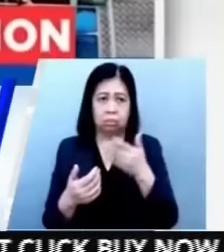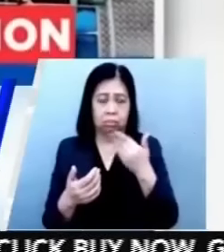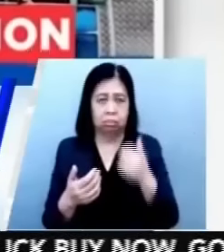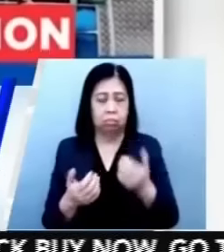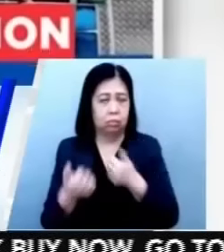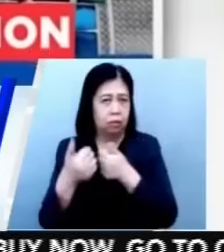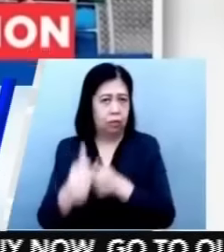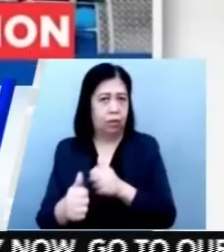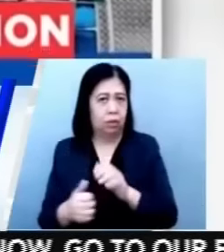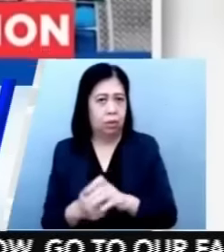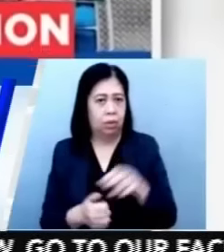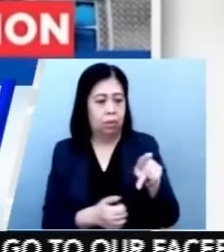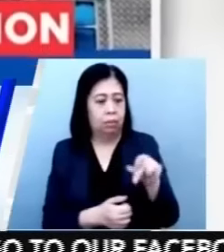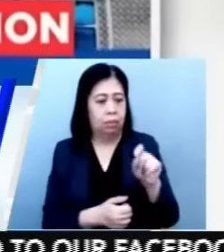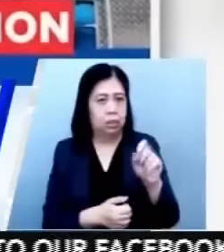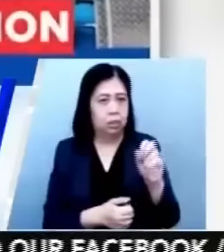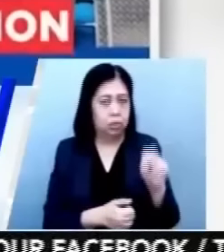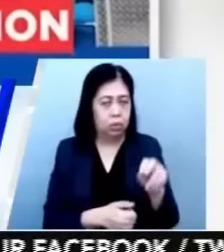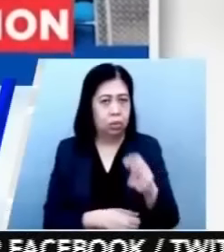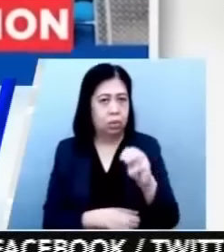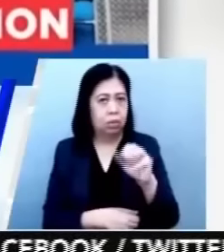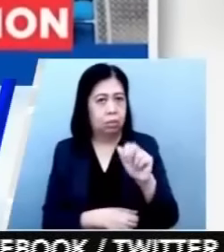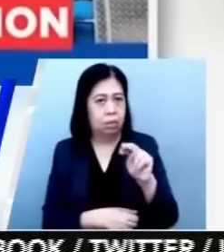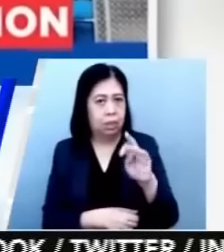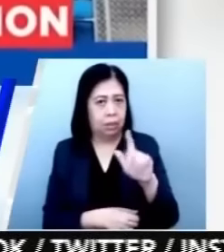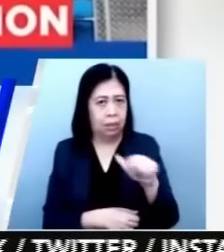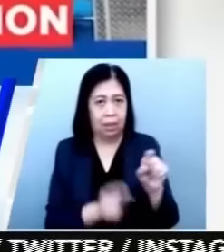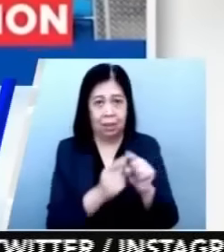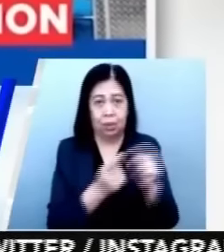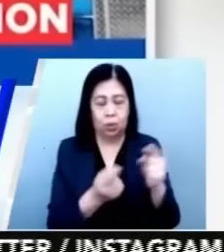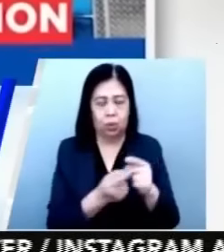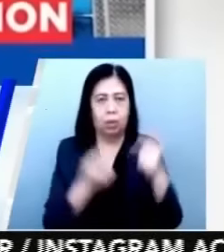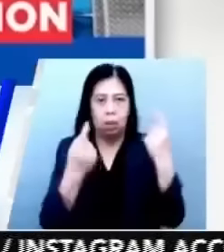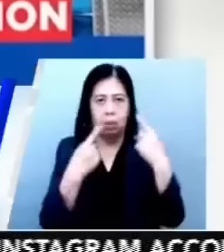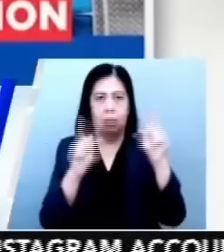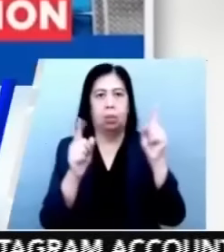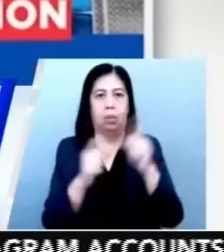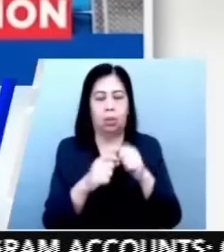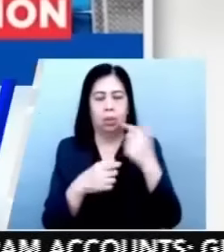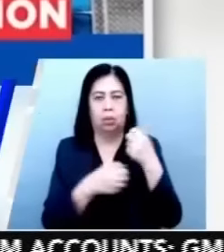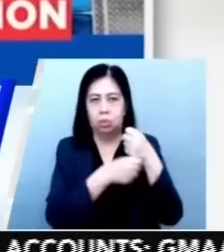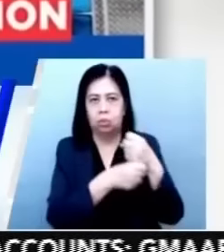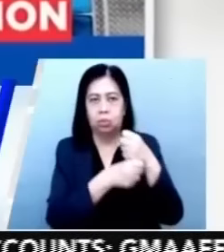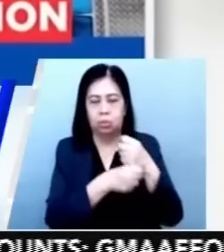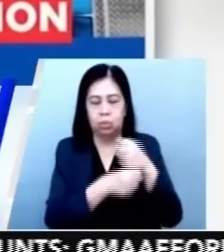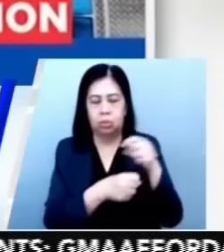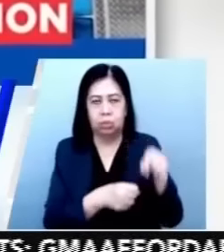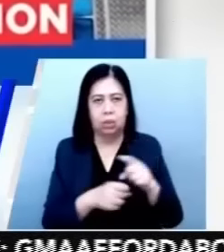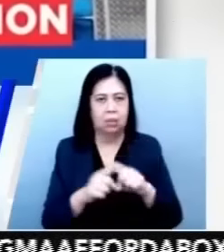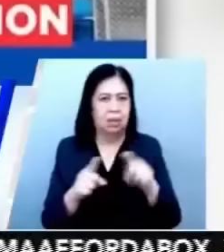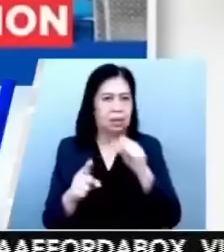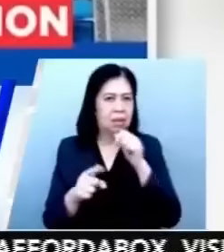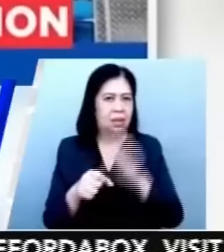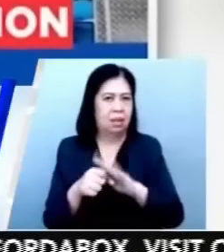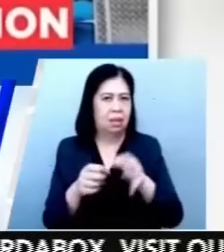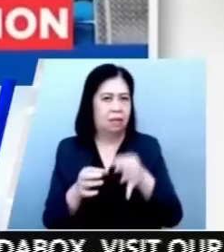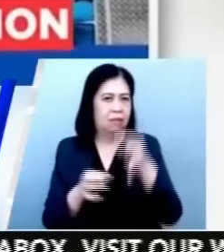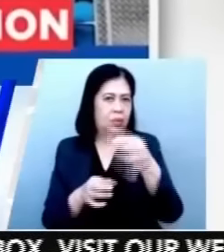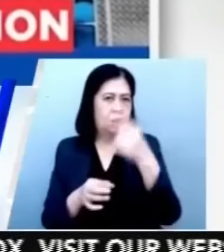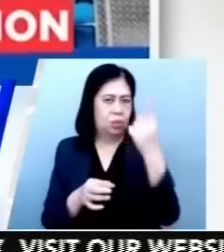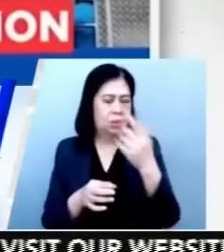at Manibela, tagumpay ng sama-samang pagkilos ng mga driver at operator ang extension. Pero di raw sapat ang extension lamang kaya patuloy